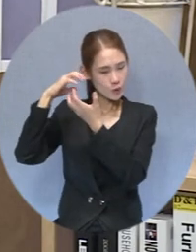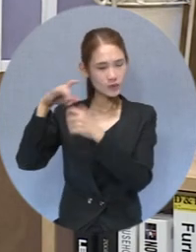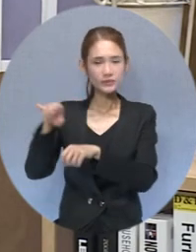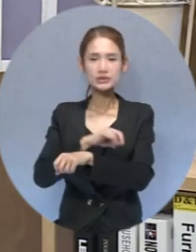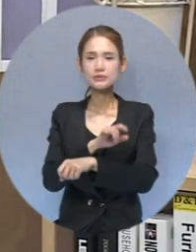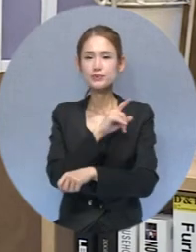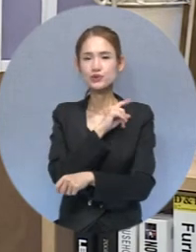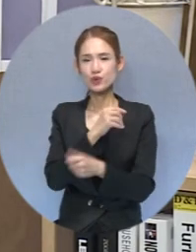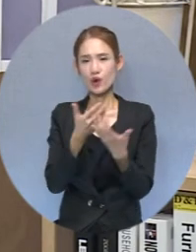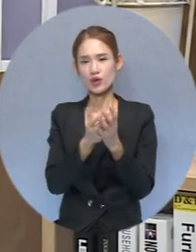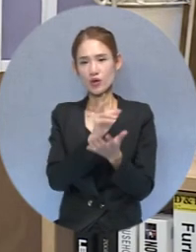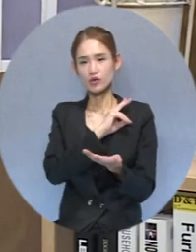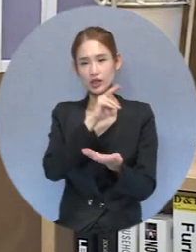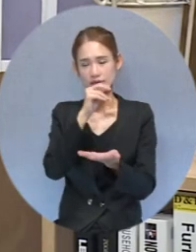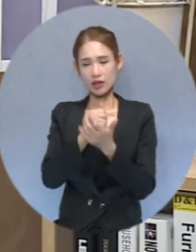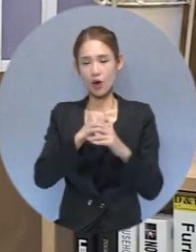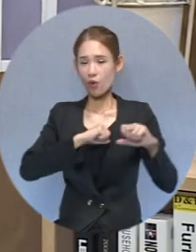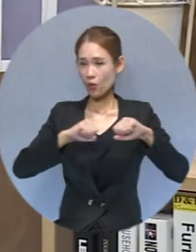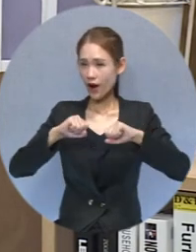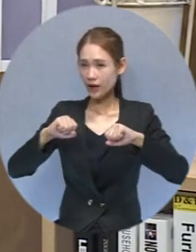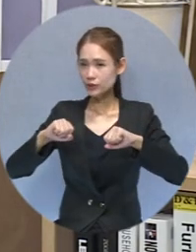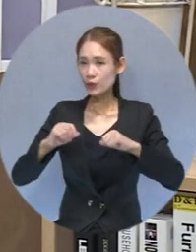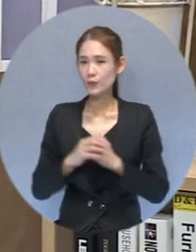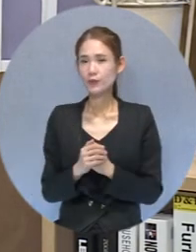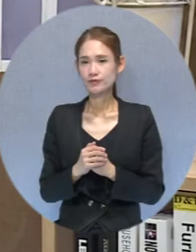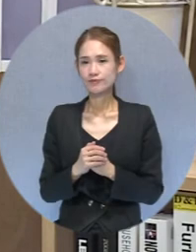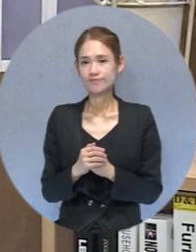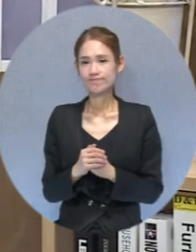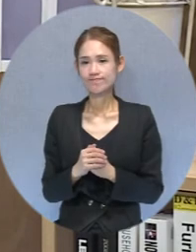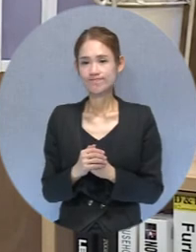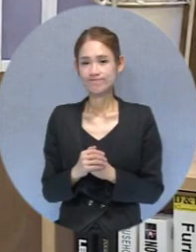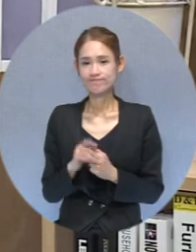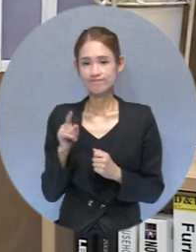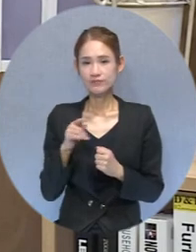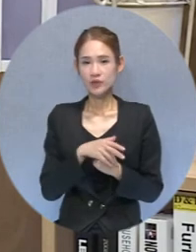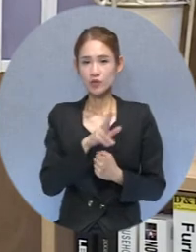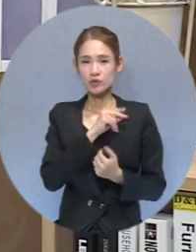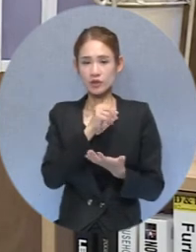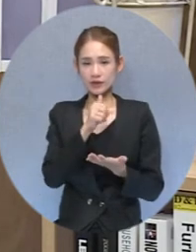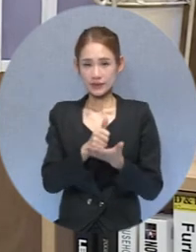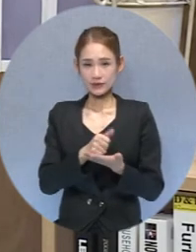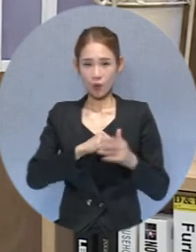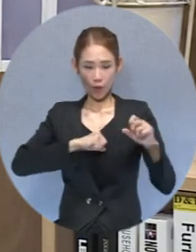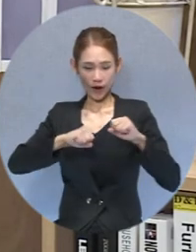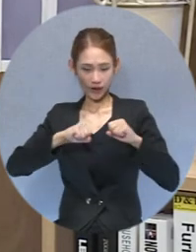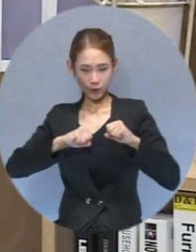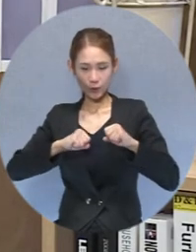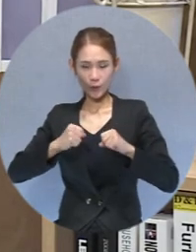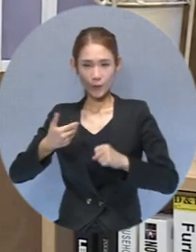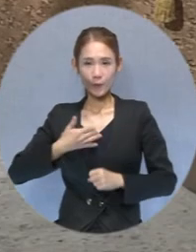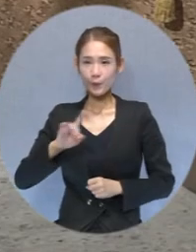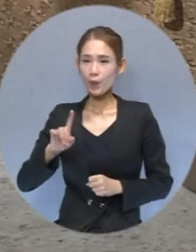항공기소음특별위원회의 위원장으로도 활동을 하셨더라고요. 네. 근데 여기 위원회에서는 어떤 활동들을 하셨나요?